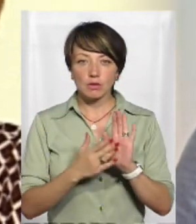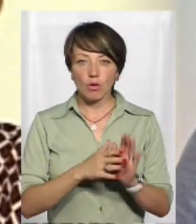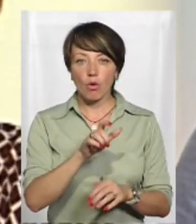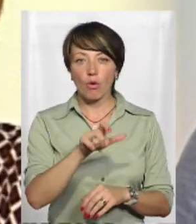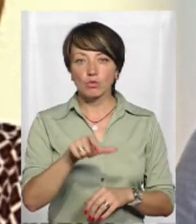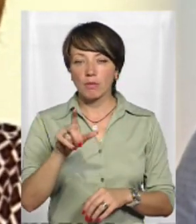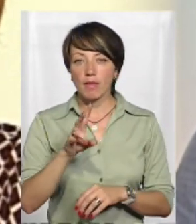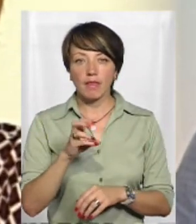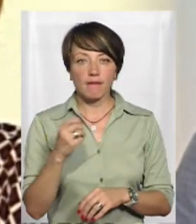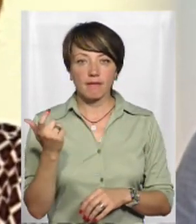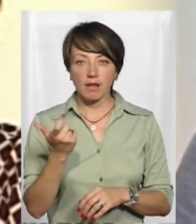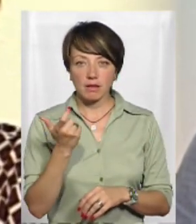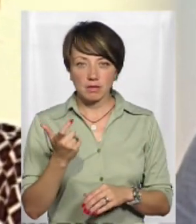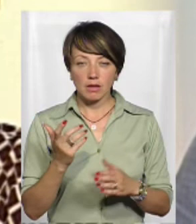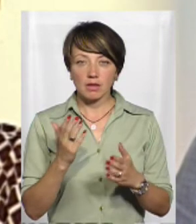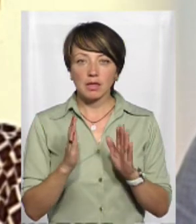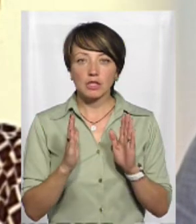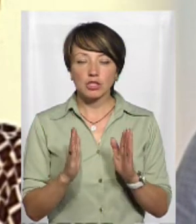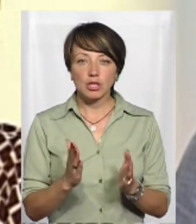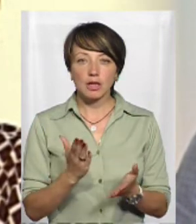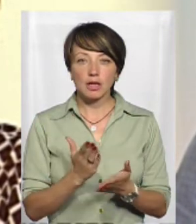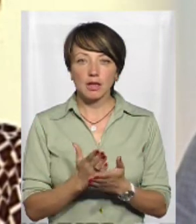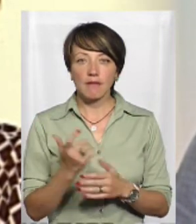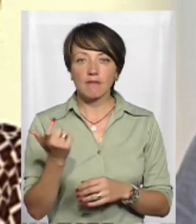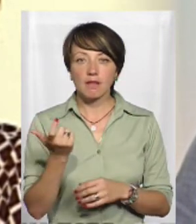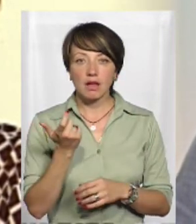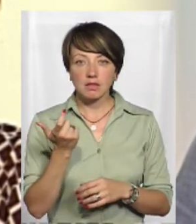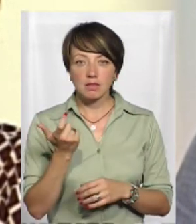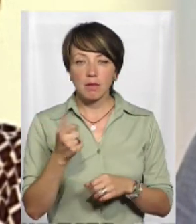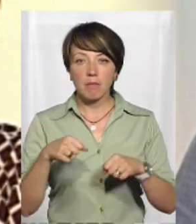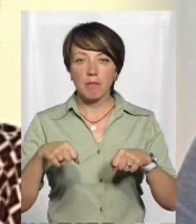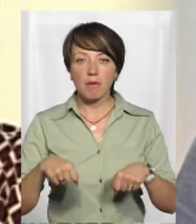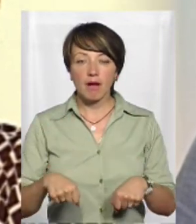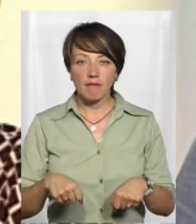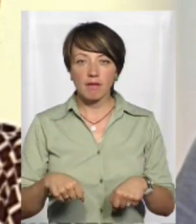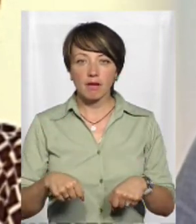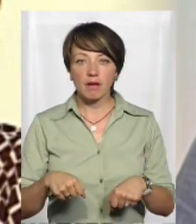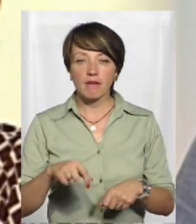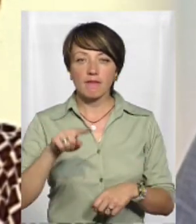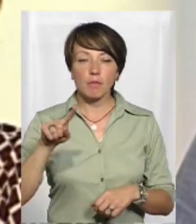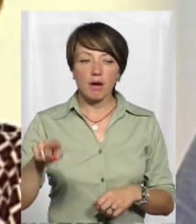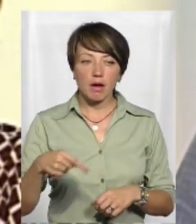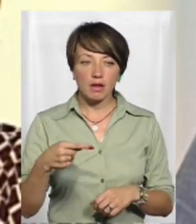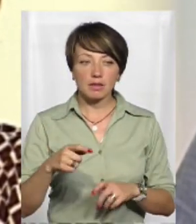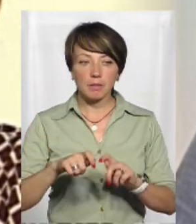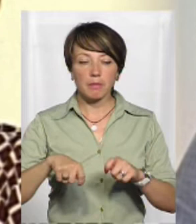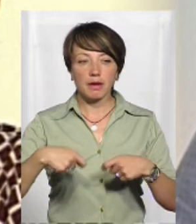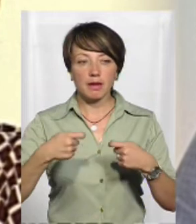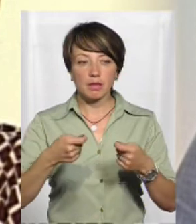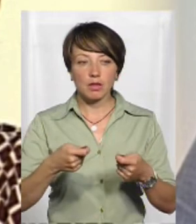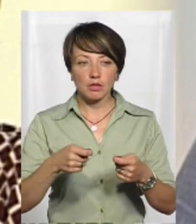є власником нерухомості. Вона лише є власником майнових прав. Право вимагати